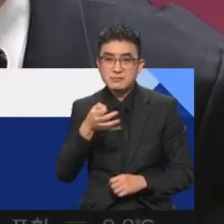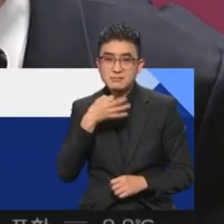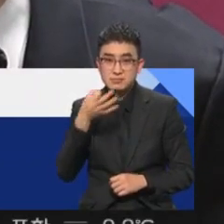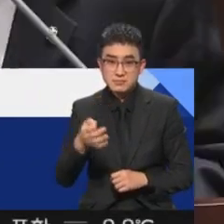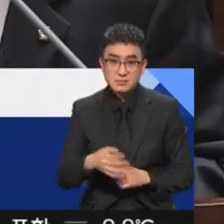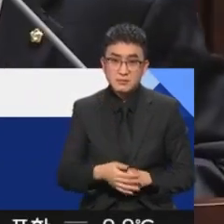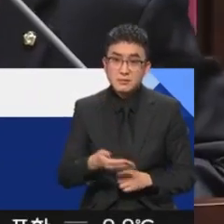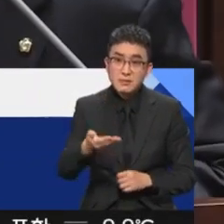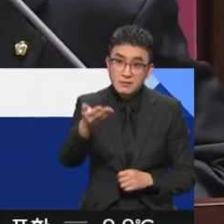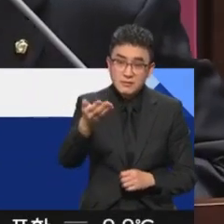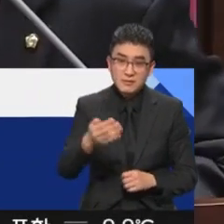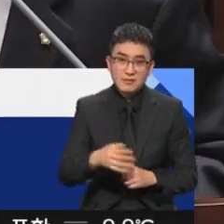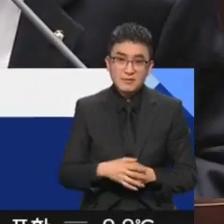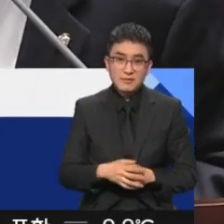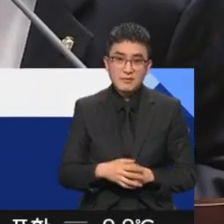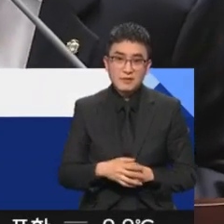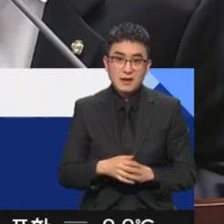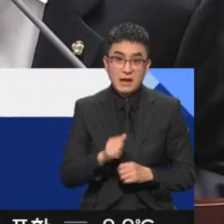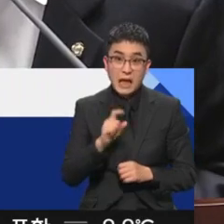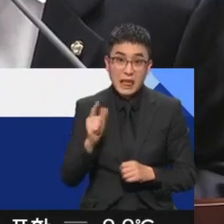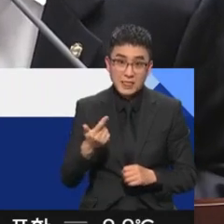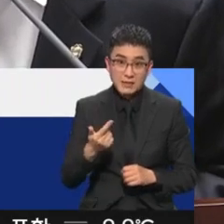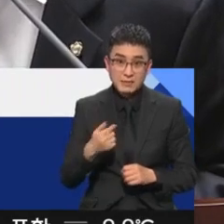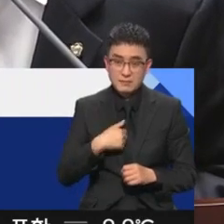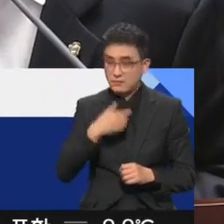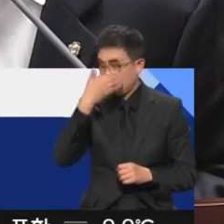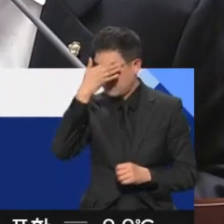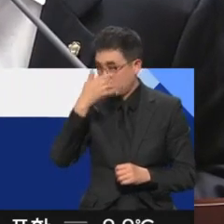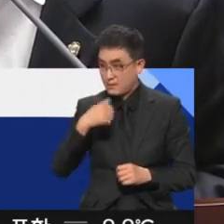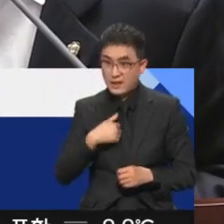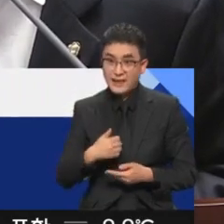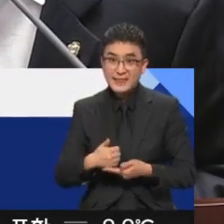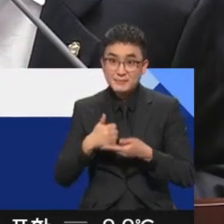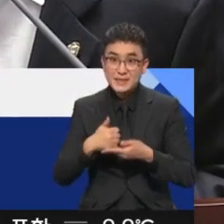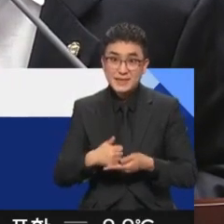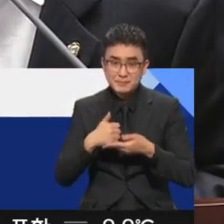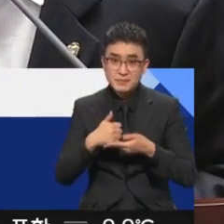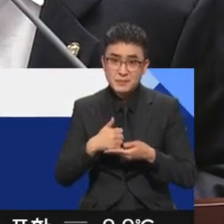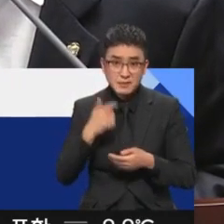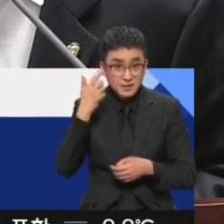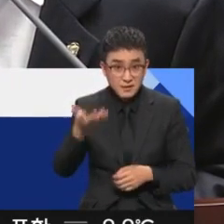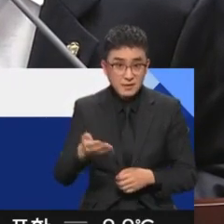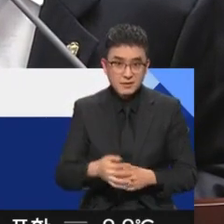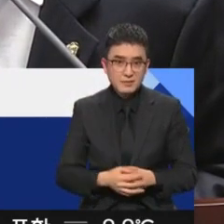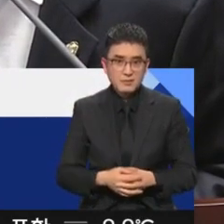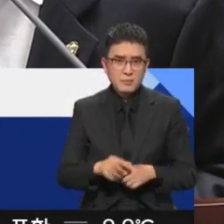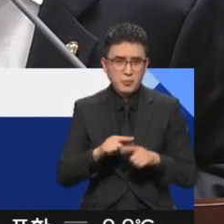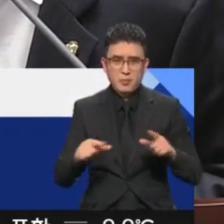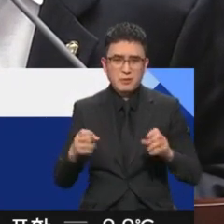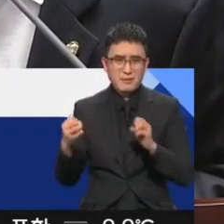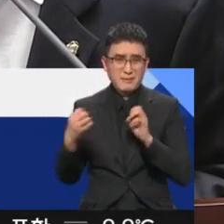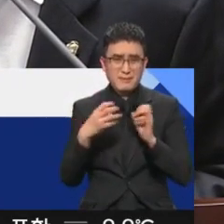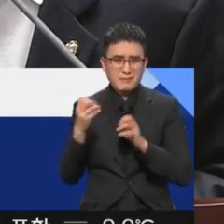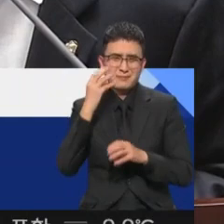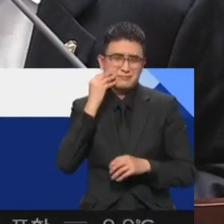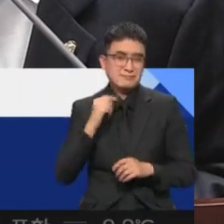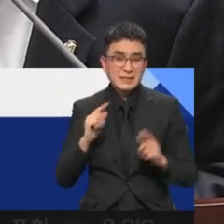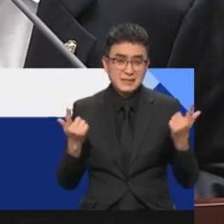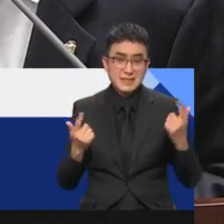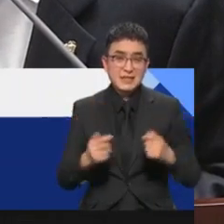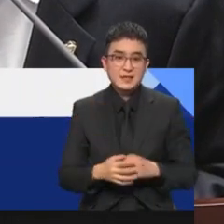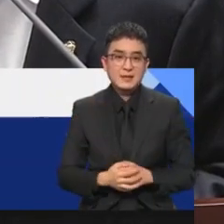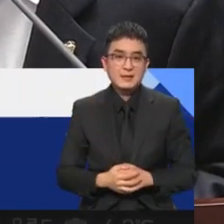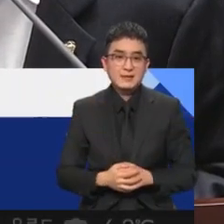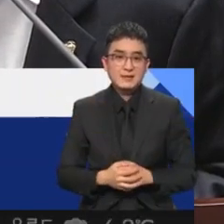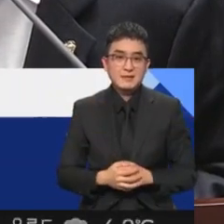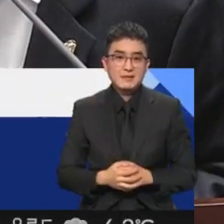한동훈님 그럽니까? 그러면 한동훈 장관은 김건희 여사한테 호칭이 뭐죠? 저는 그렇게 평소에 대화하거나 그런 사이가 아닙니다. 그거 이미 다 드러난 이야기고요. 한 번도 안